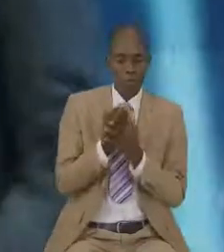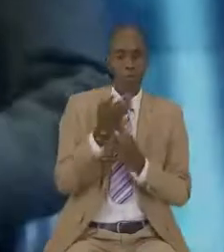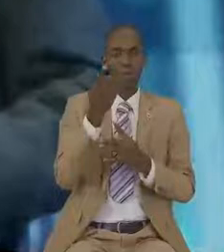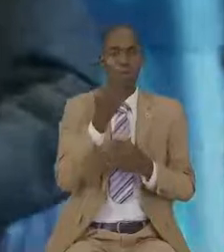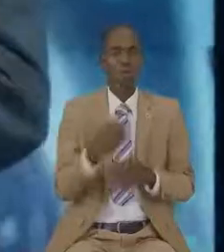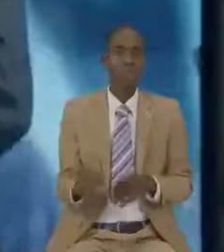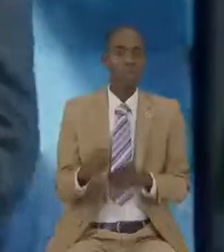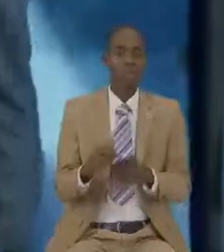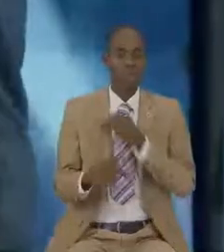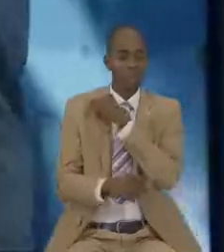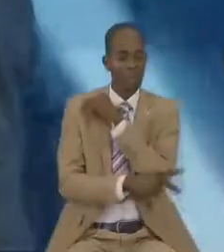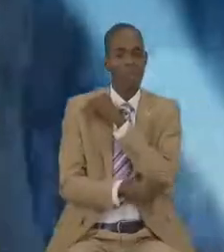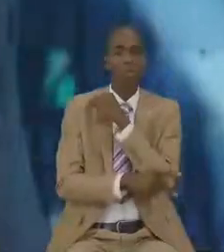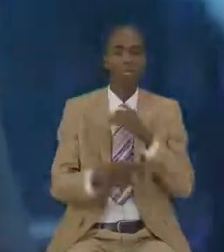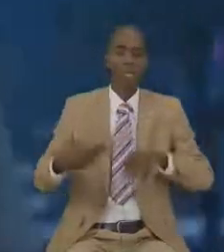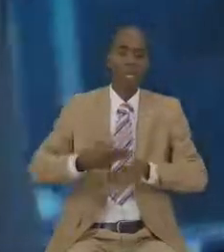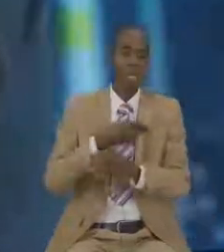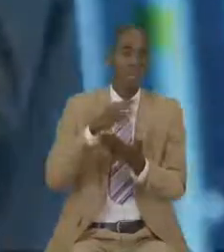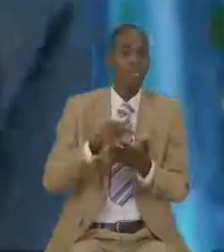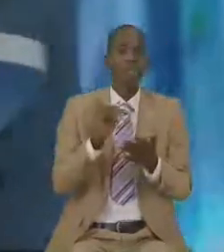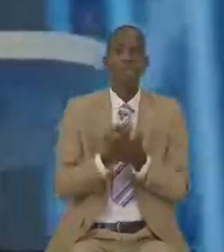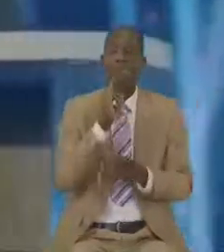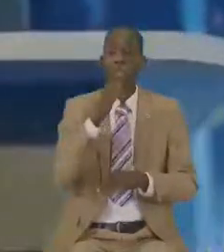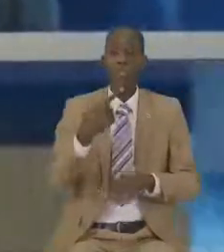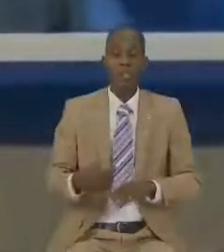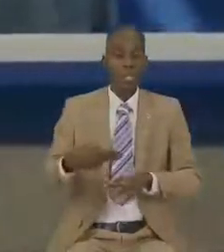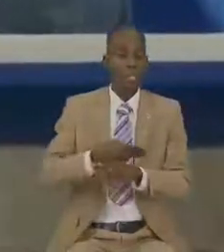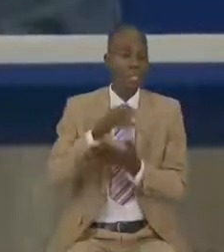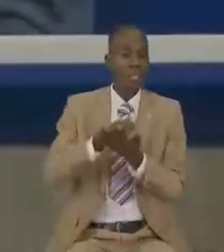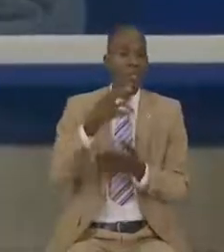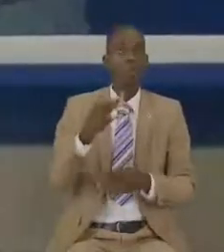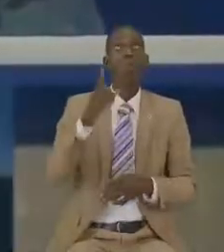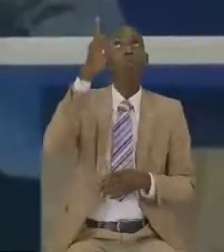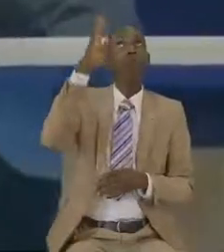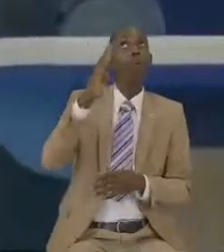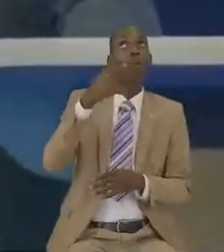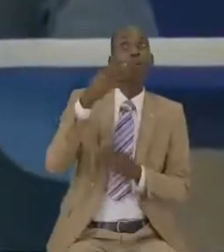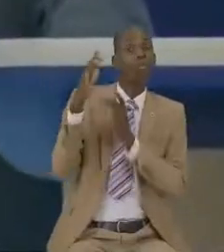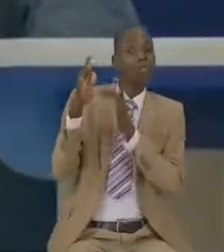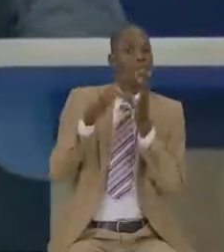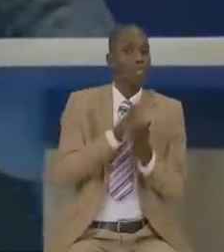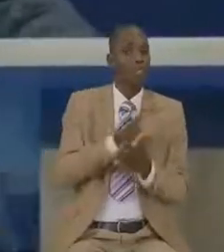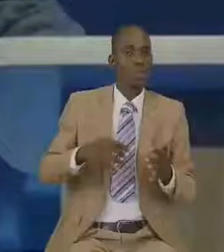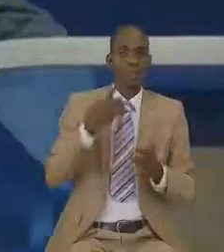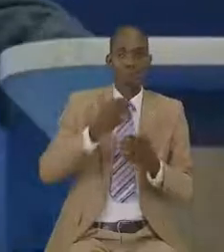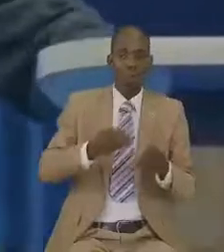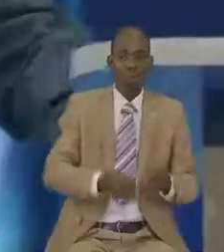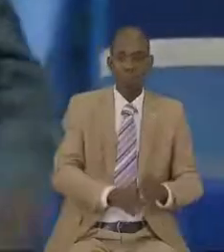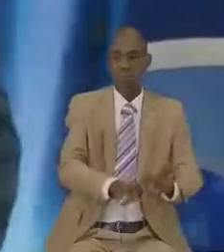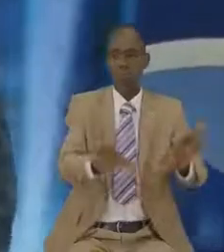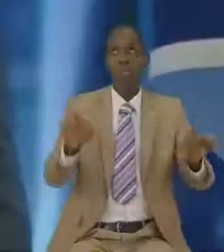pascal. Ça, c'est l'agneau de Dieu, Jésus-Christ, qui a versé son sang pour toi. Et il